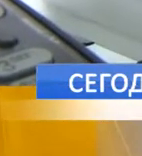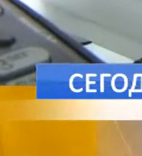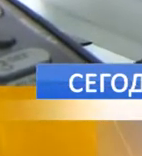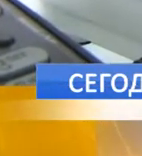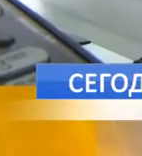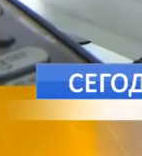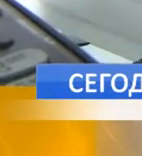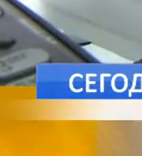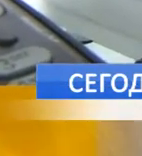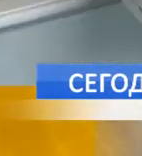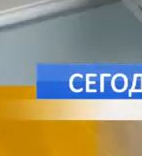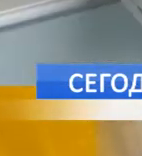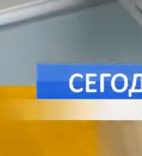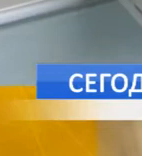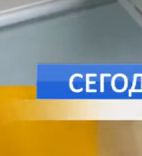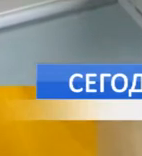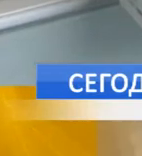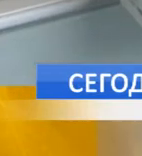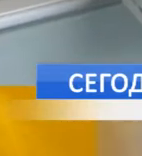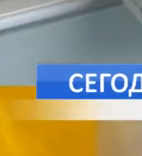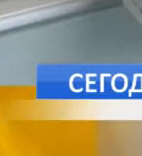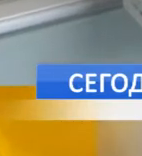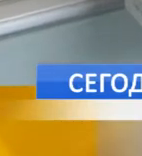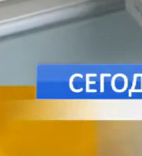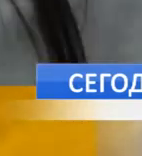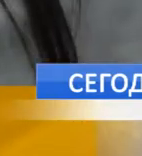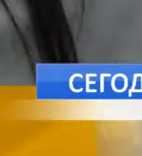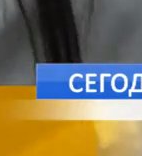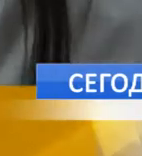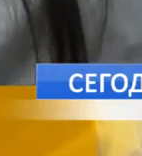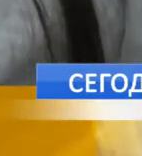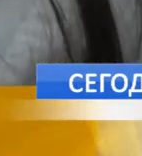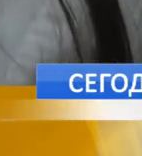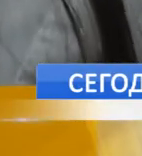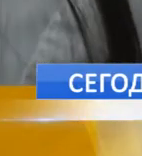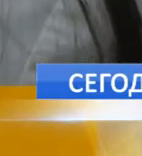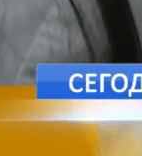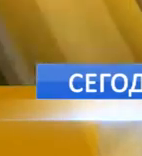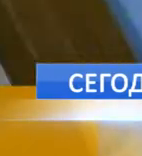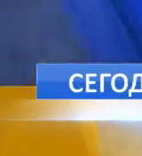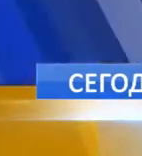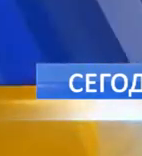Выходите из тени. В этом году заканчивается переход на контрольно-кассовые машины с функцией онлайн.